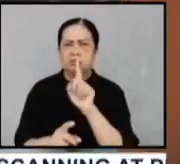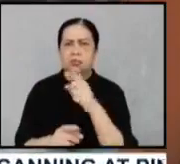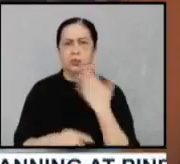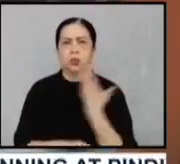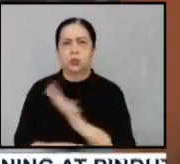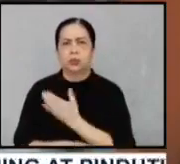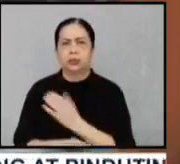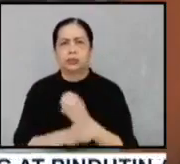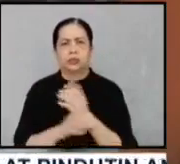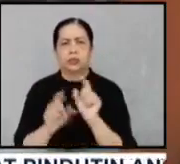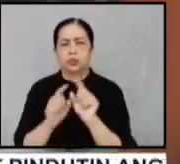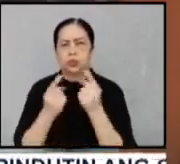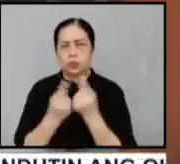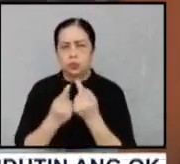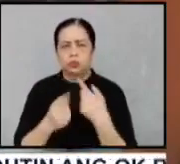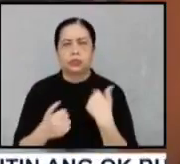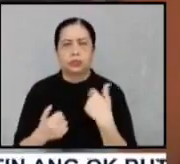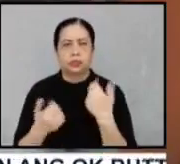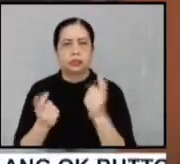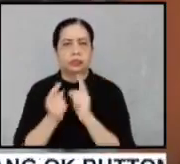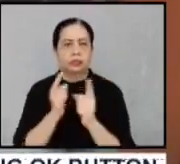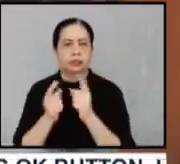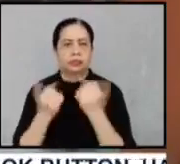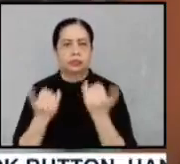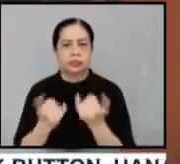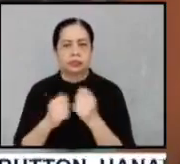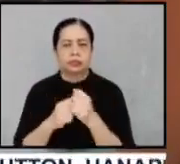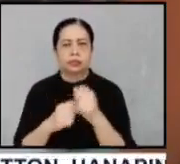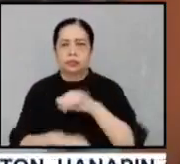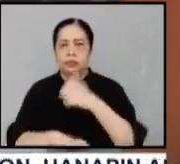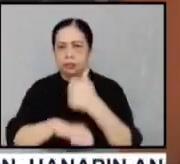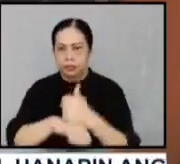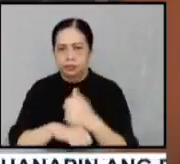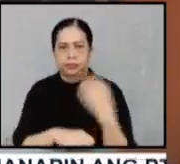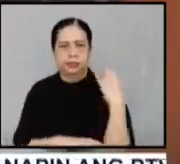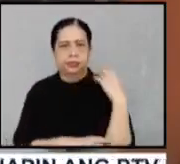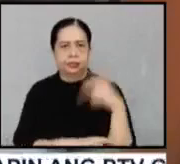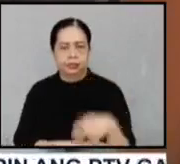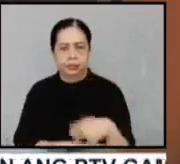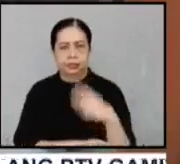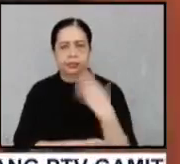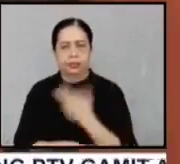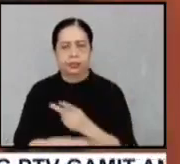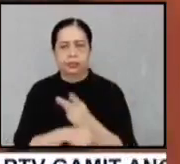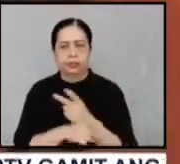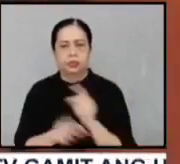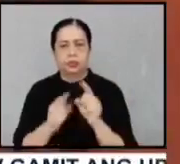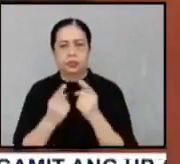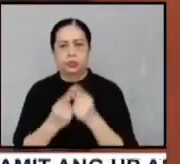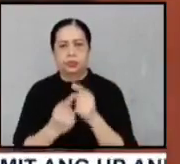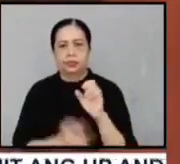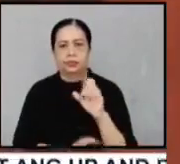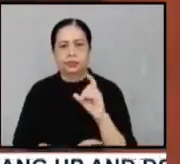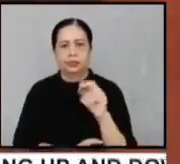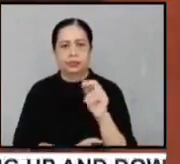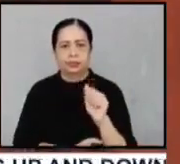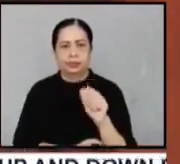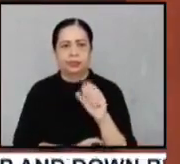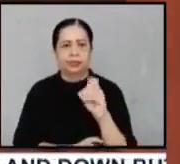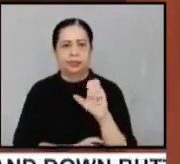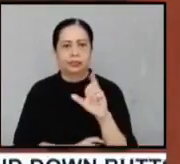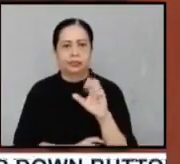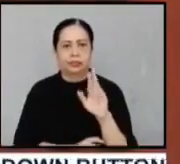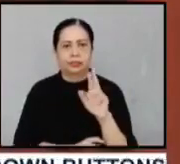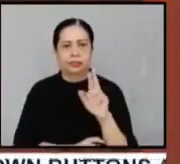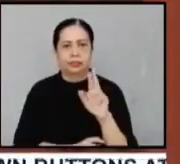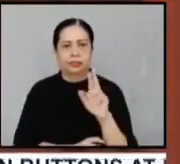ay makausap po natin ngayong umaga ang founder at chairperson ng We Care Group na si Edna De La Fuente at ang isa sa mga members ng We